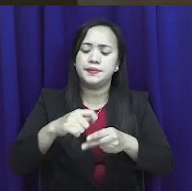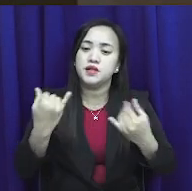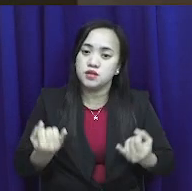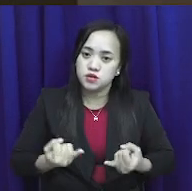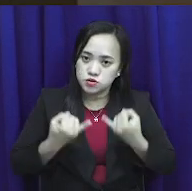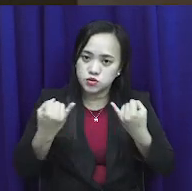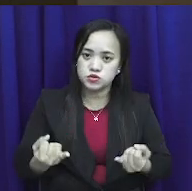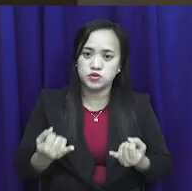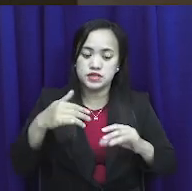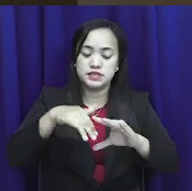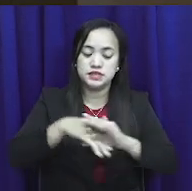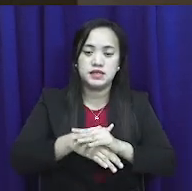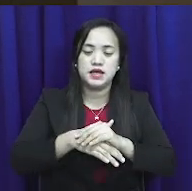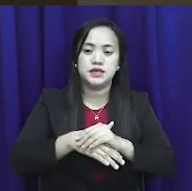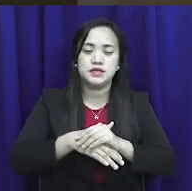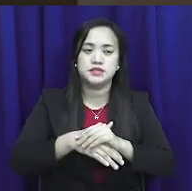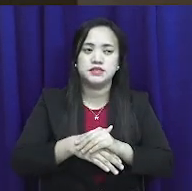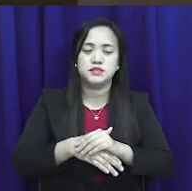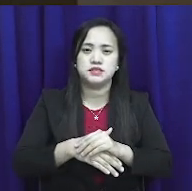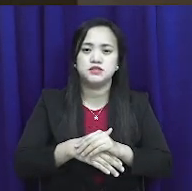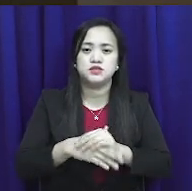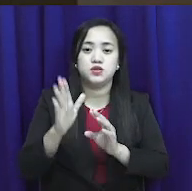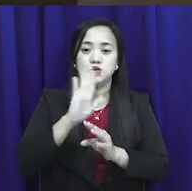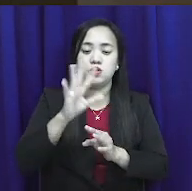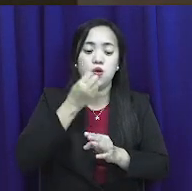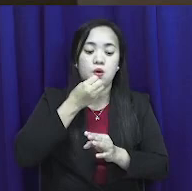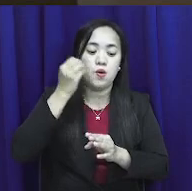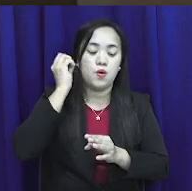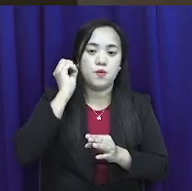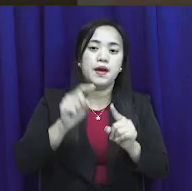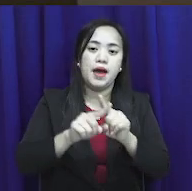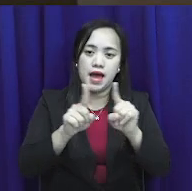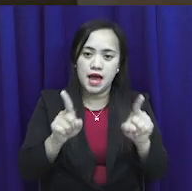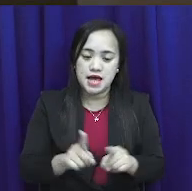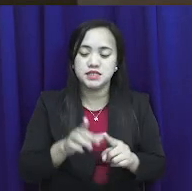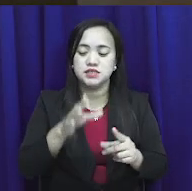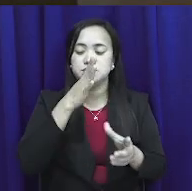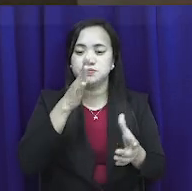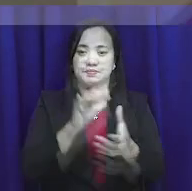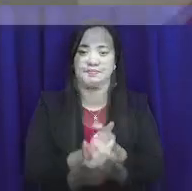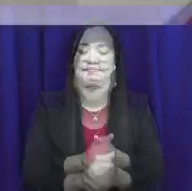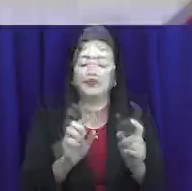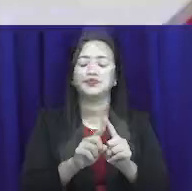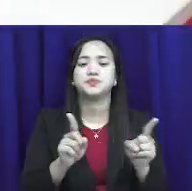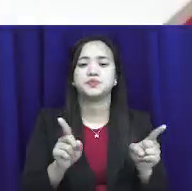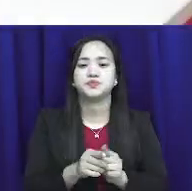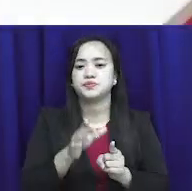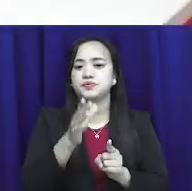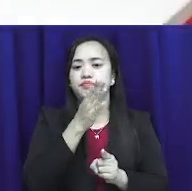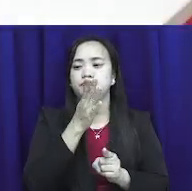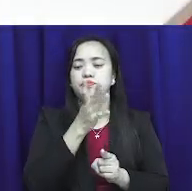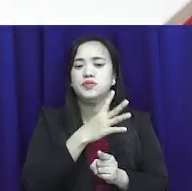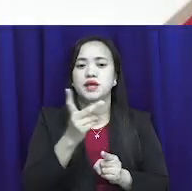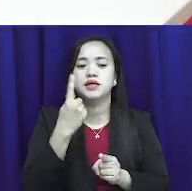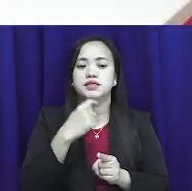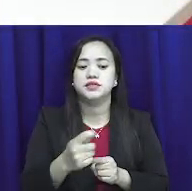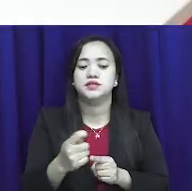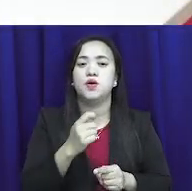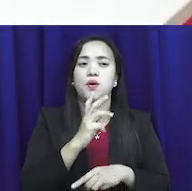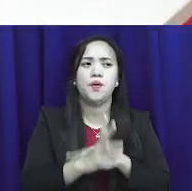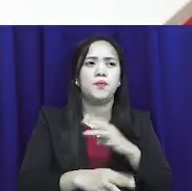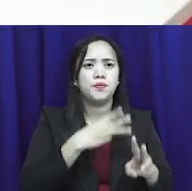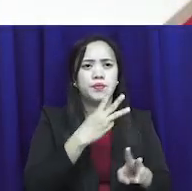pagiging ina yan ang magandang talaka yan kasi alam niyo po minsan Sabi ko nga sa inyo e sa mundo po dati nabanggit na po namin ito